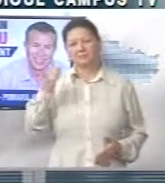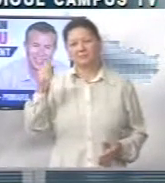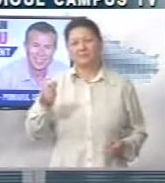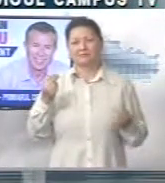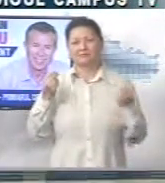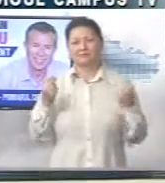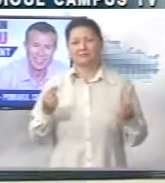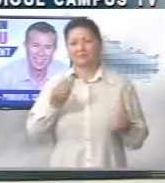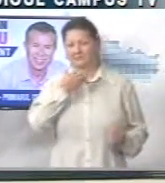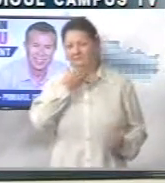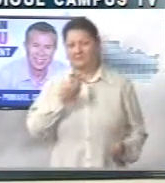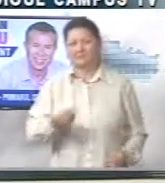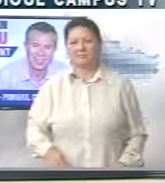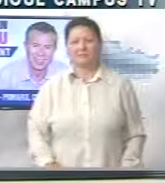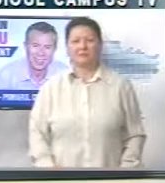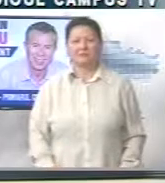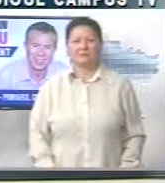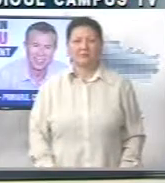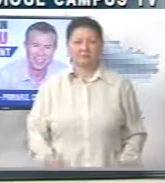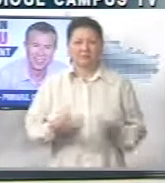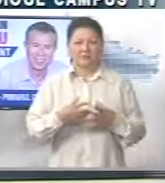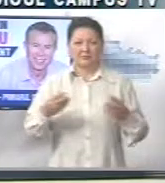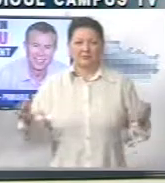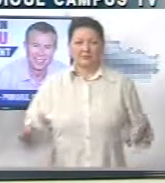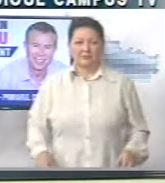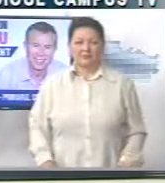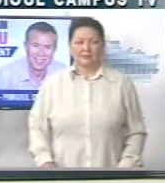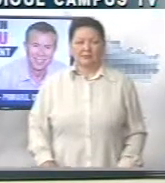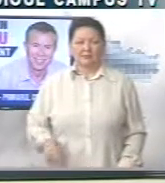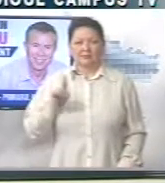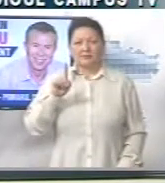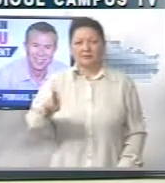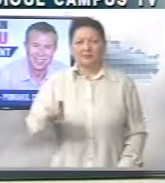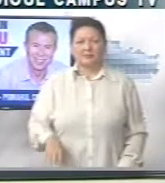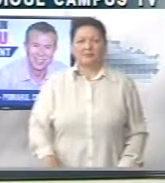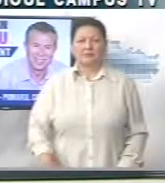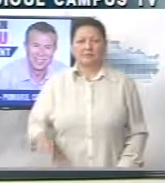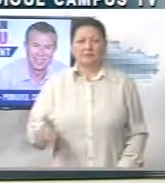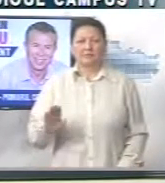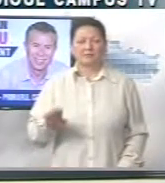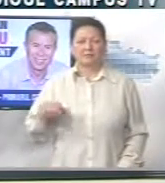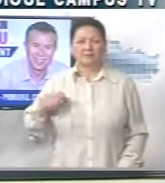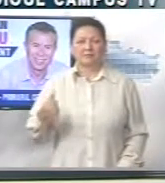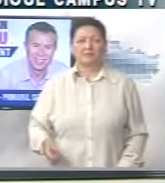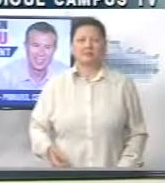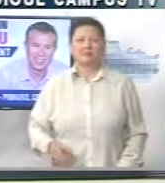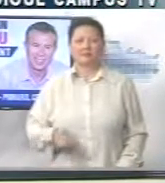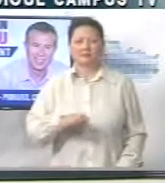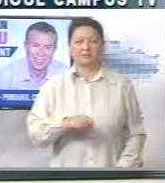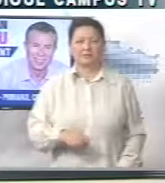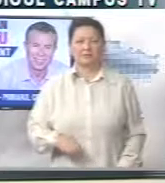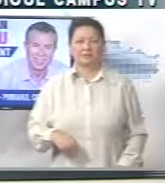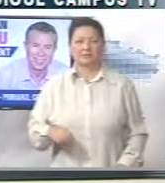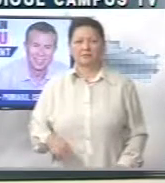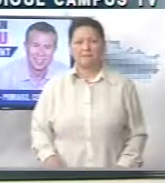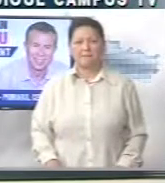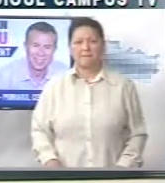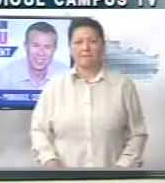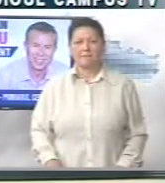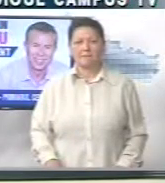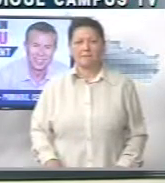mult decât atât, ați fost, din câte mi-aduc eu aminte, din ședințele de Consiliu Local, cel puțin în ultima perioadă când am participat, unul dintre cei